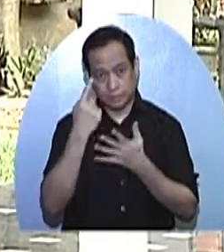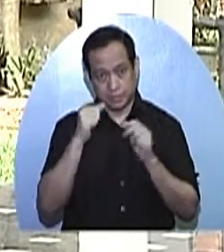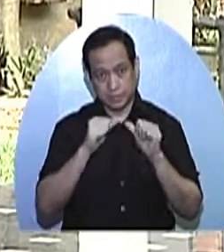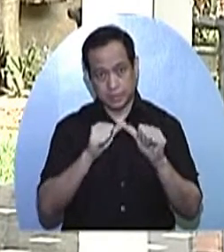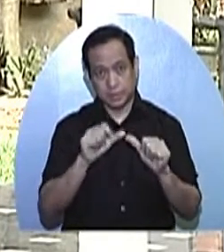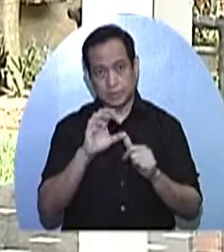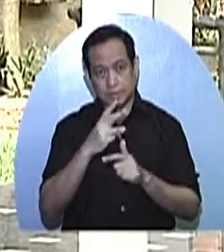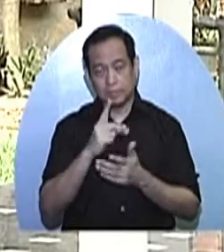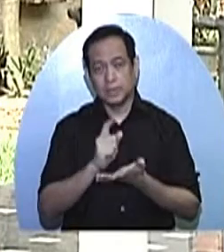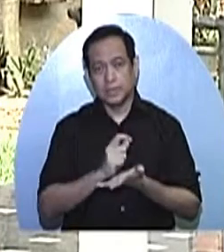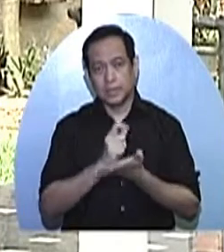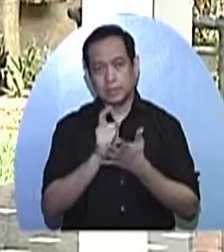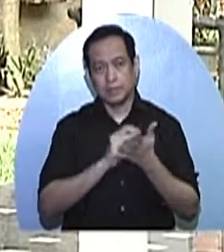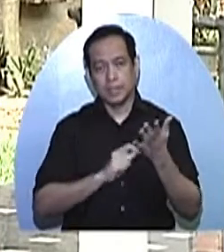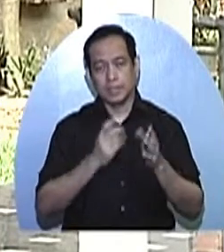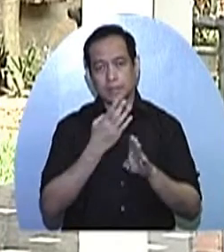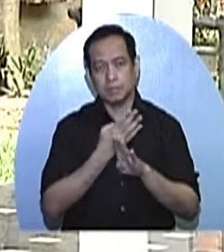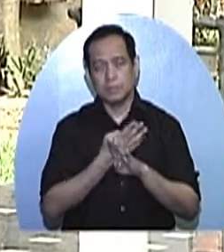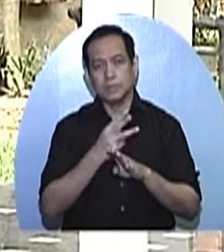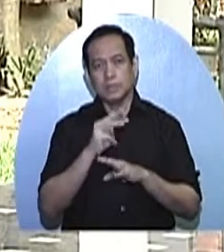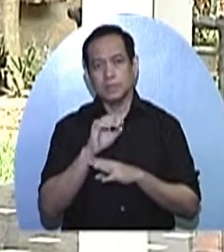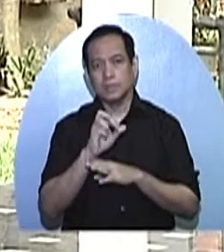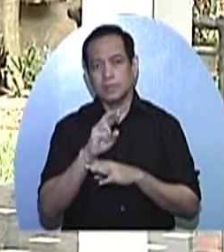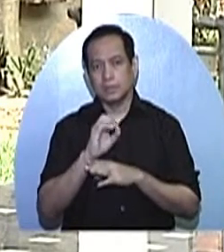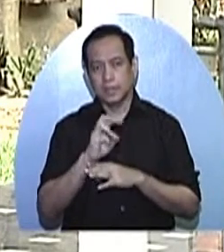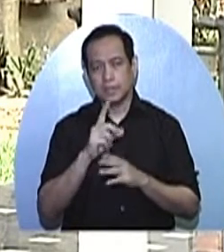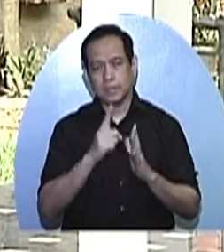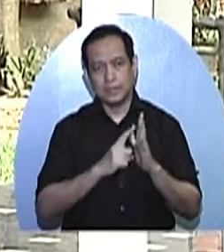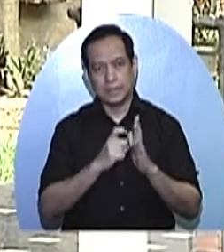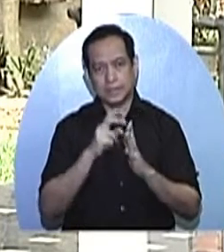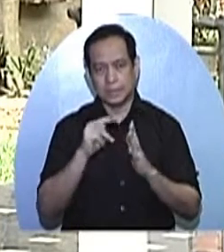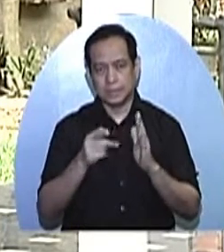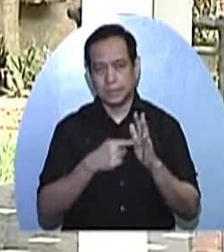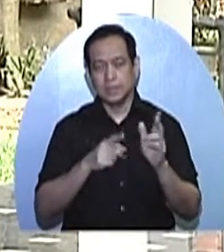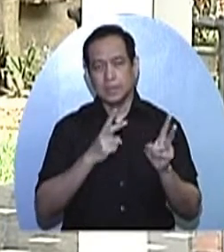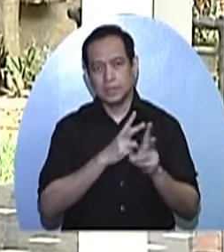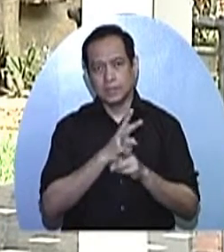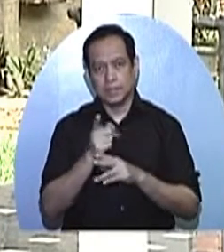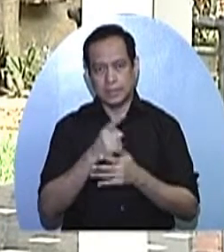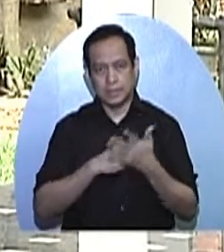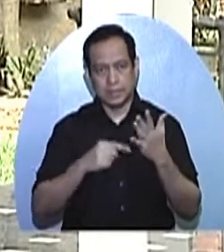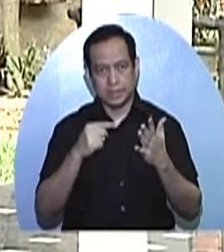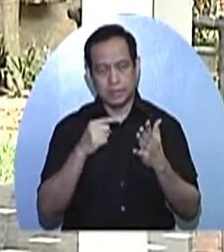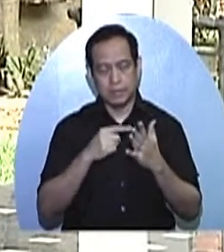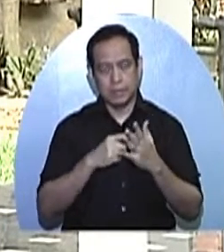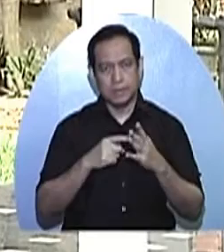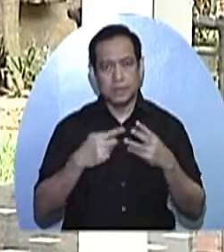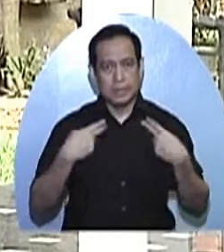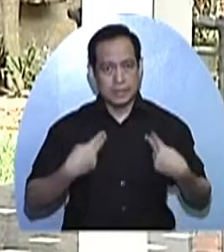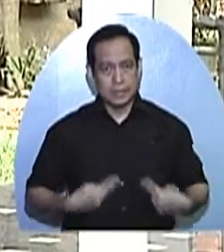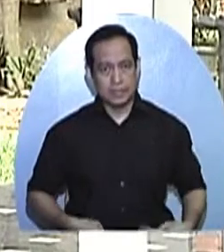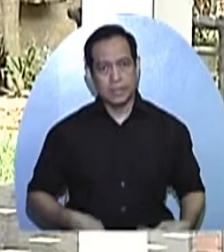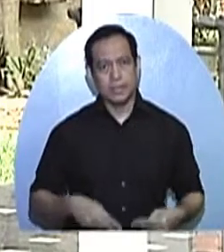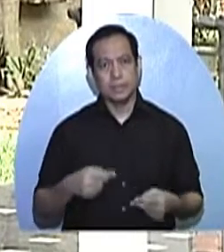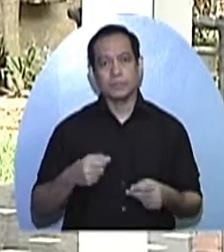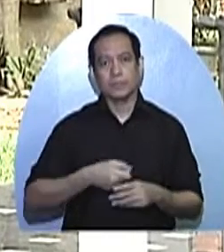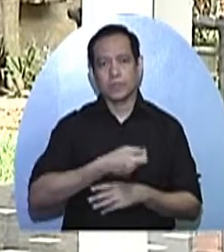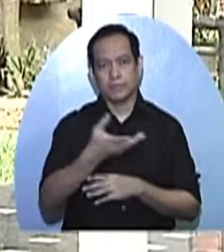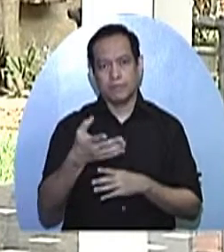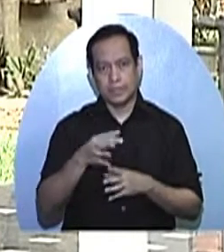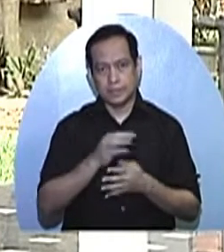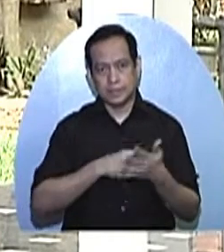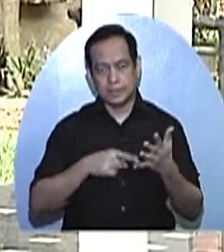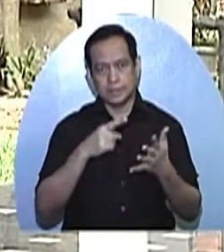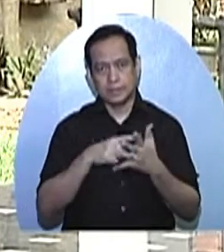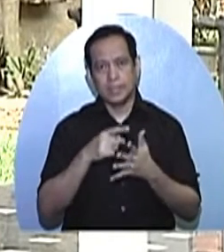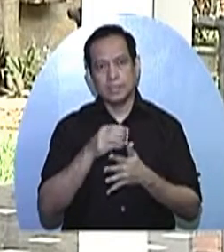pati na rin sa kanyang bone marrow tests. Kinakailangan ito upang masubaybayan ang kanyang kondisyon. Pangingisda ang